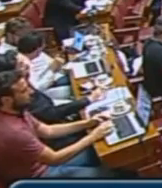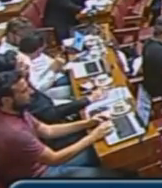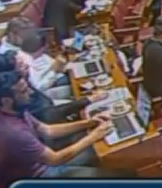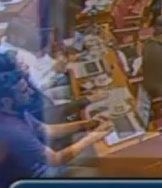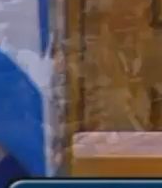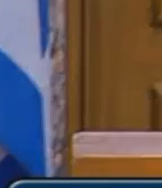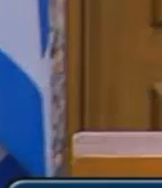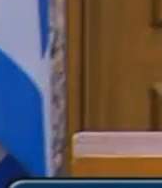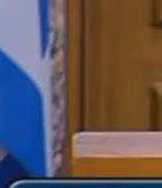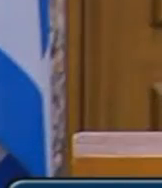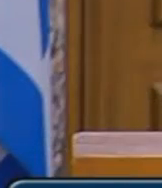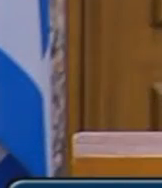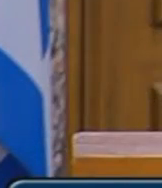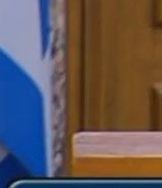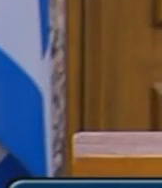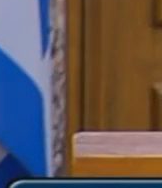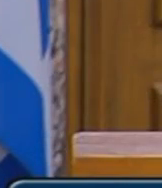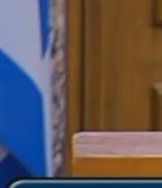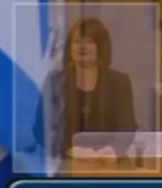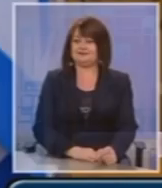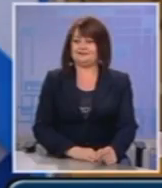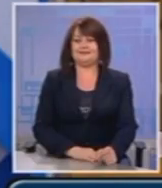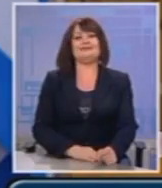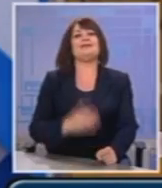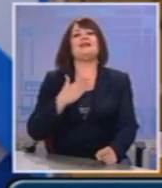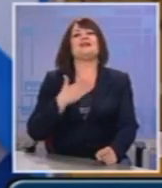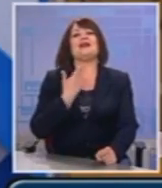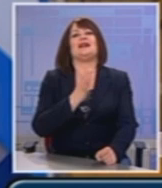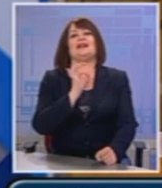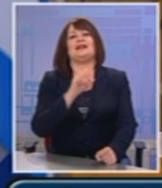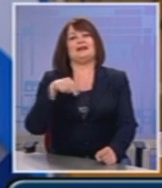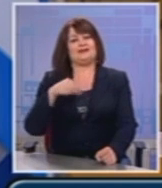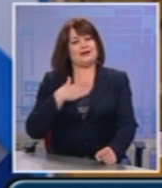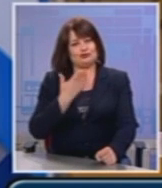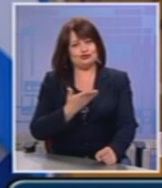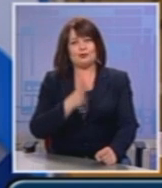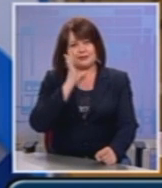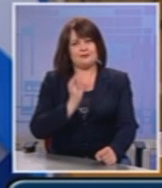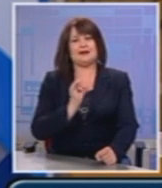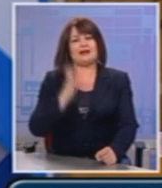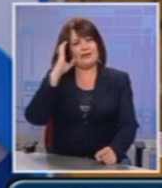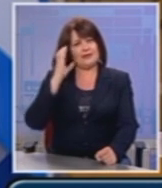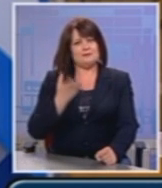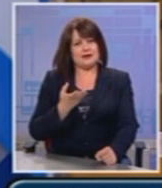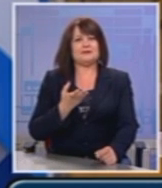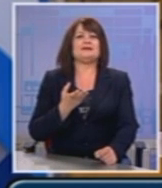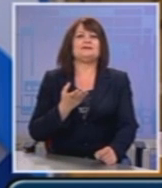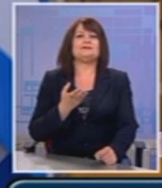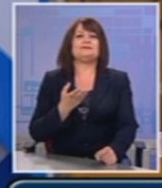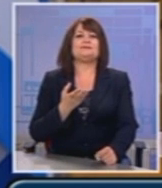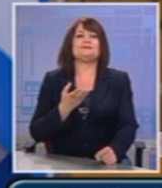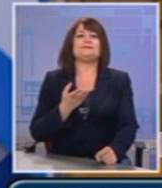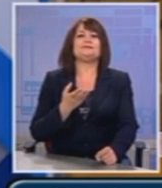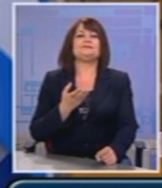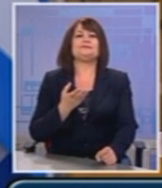σας thank you fr ευχαριστούμε ίκο λούα και πράγματι θυμόμαστε